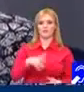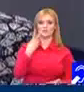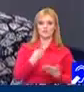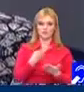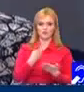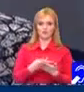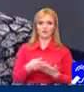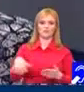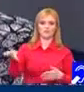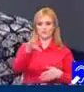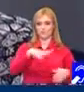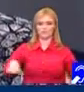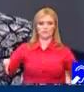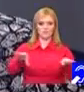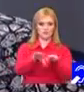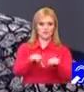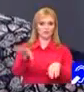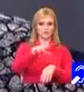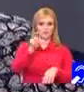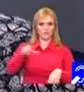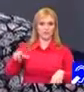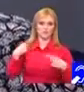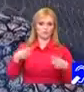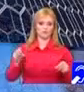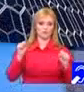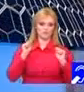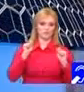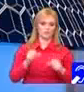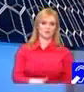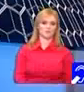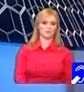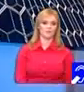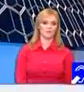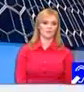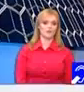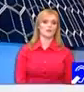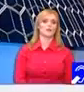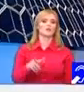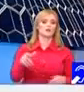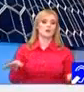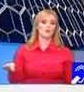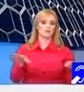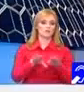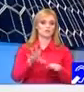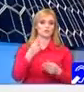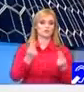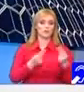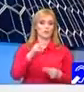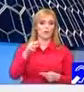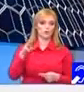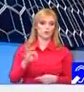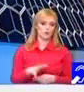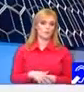exact la fel de altă persoană și altă sportivă. Sporting a profitat de egalul obținut de Porto și a